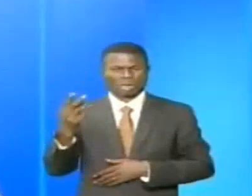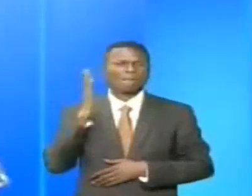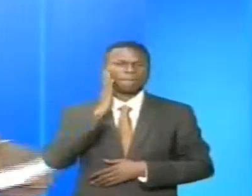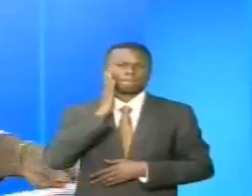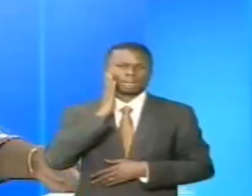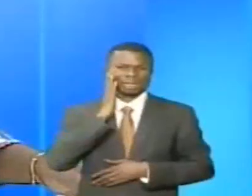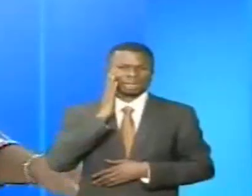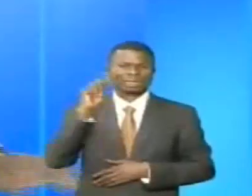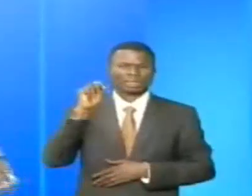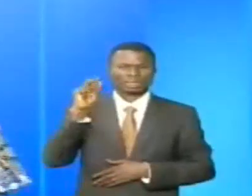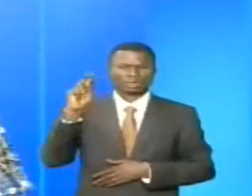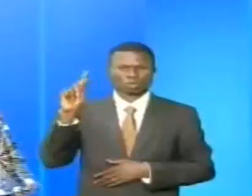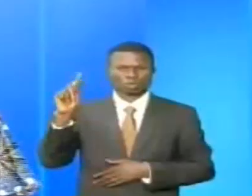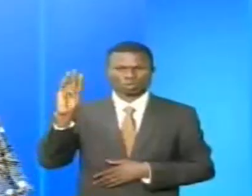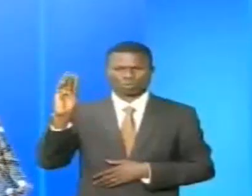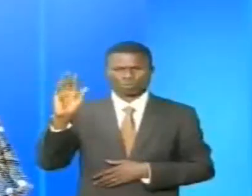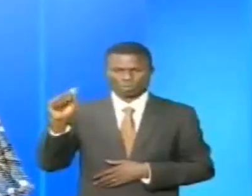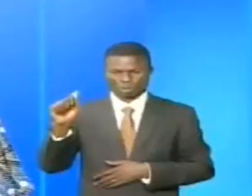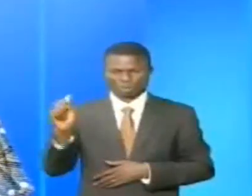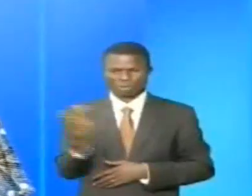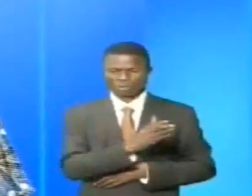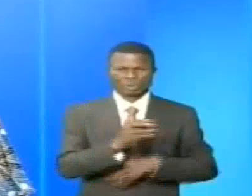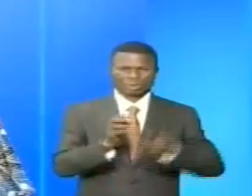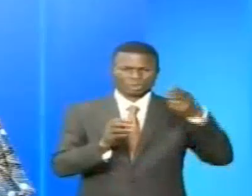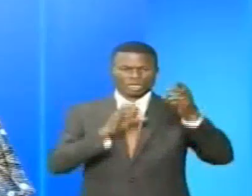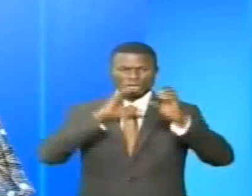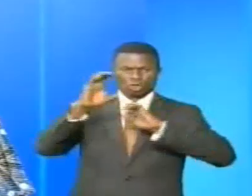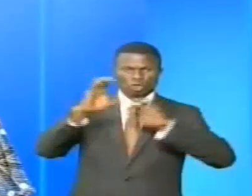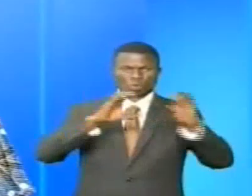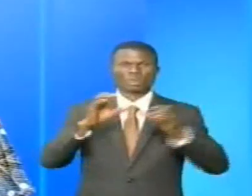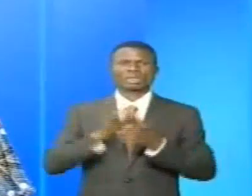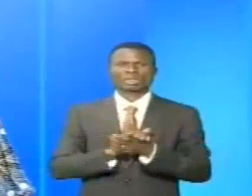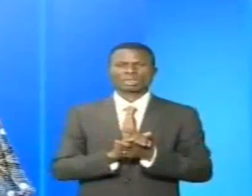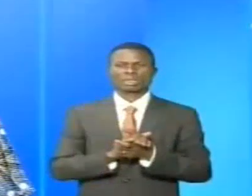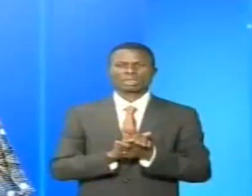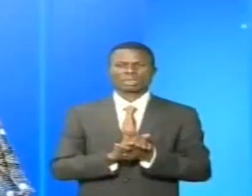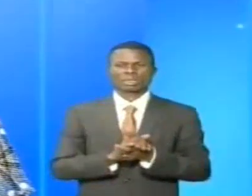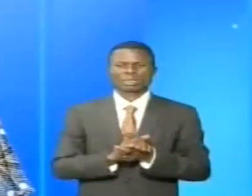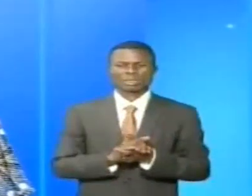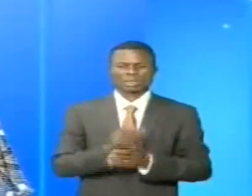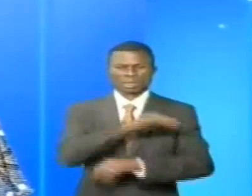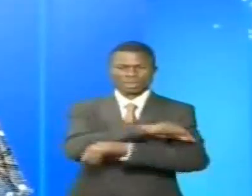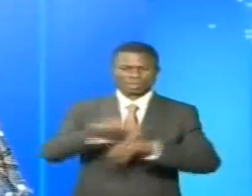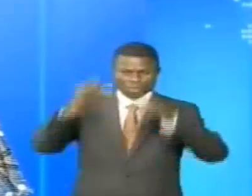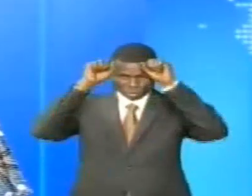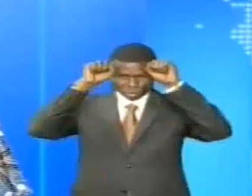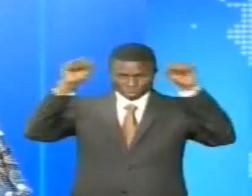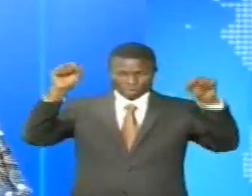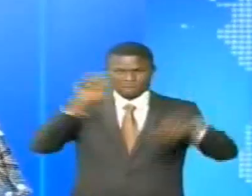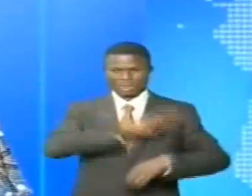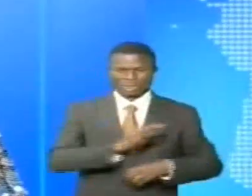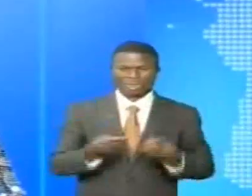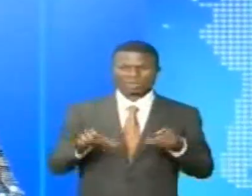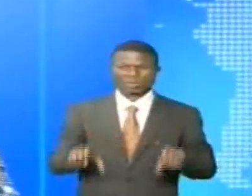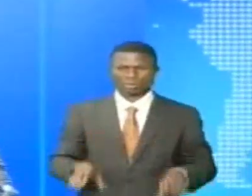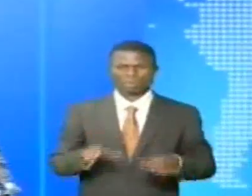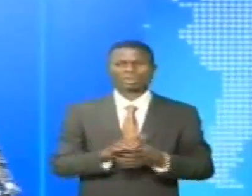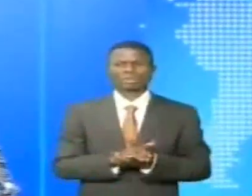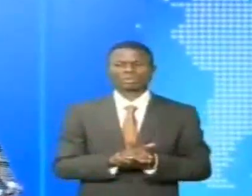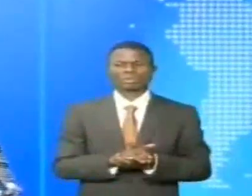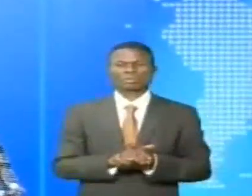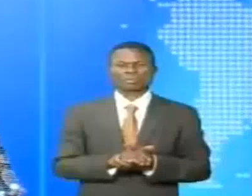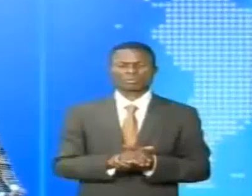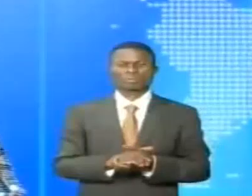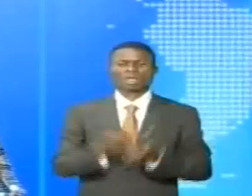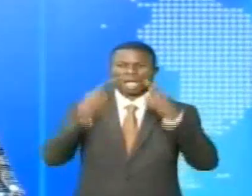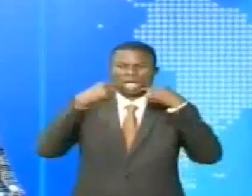Nzeza. Un autre communiqué du cabinet du président de la République. Il est libellé,